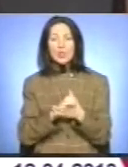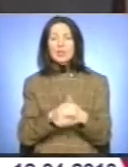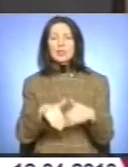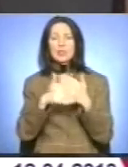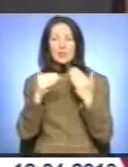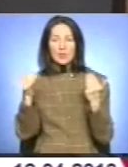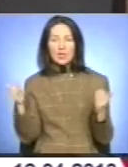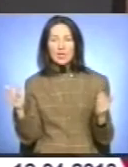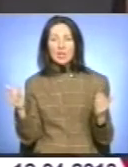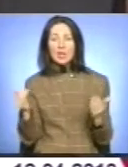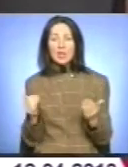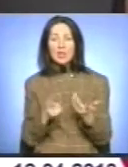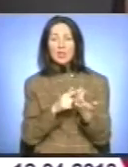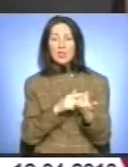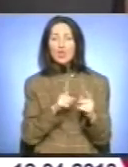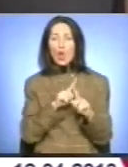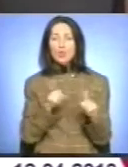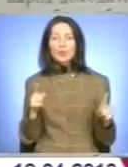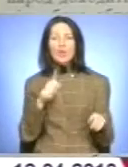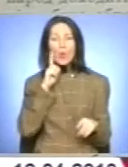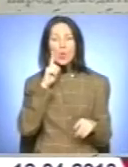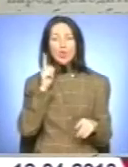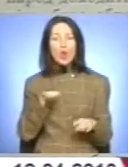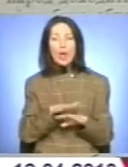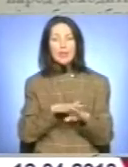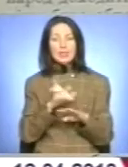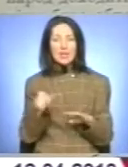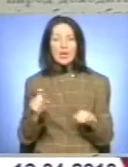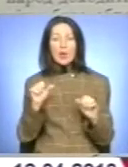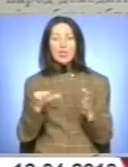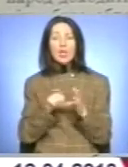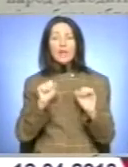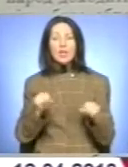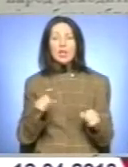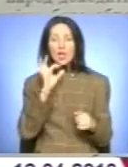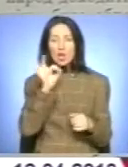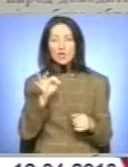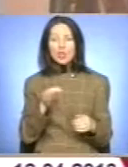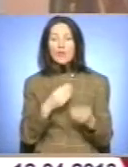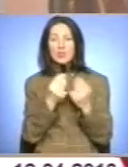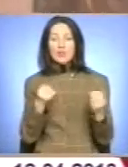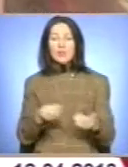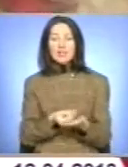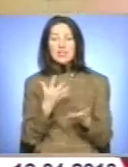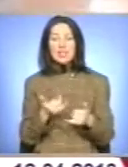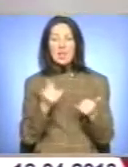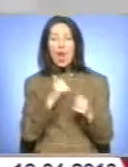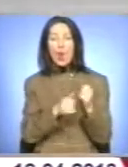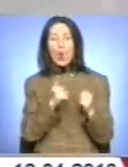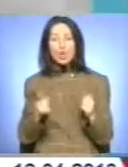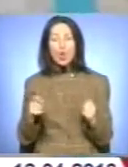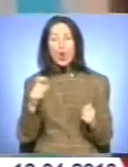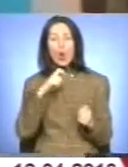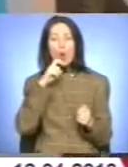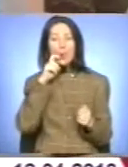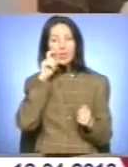ширше кількість, особливо молодого населення. Представники влади наголошують, виставка цінна для кожного українця. Адже наш